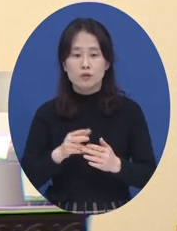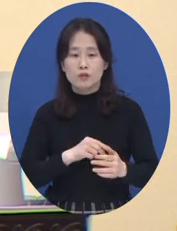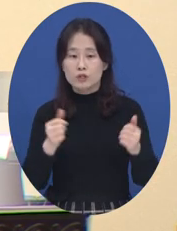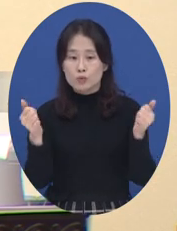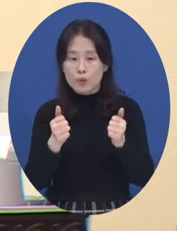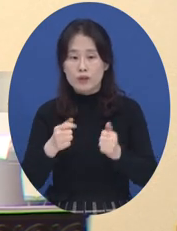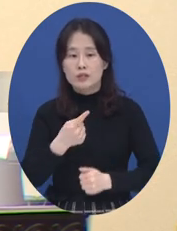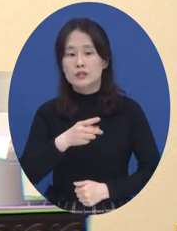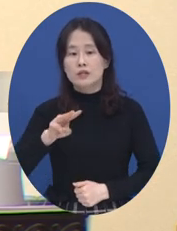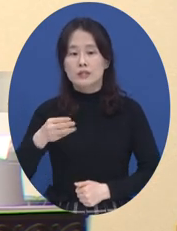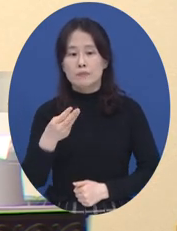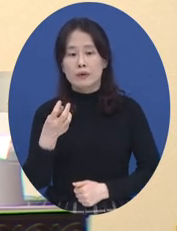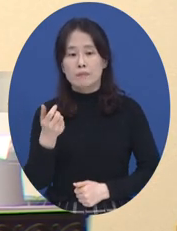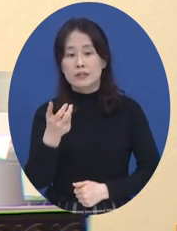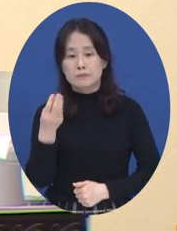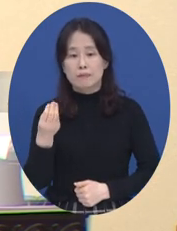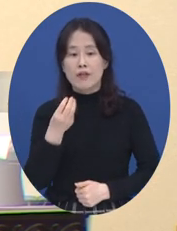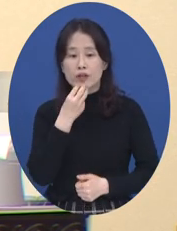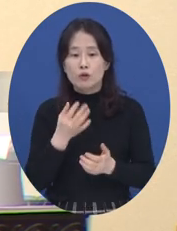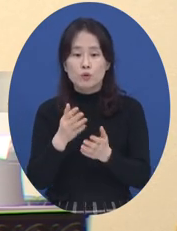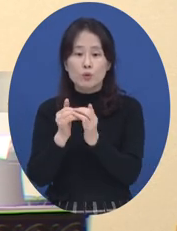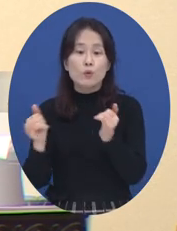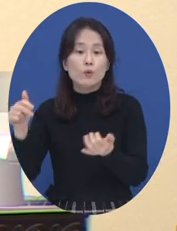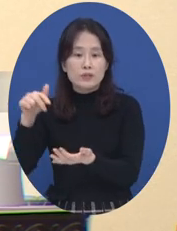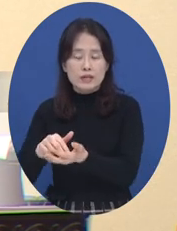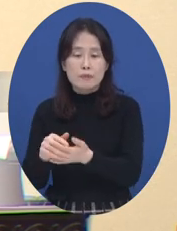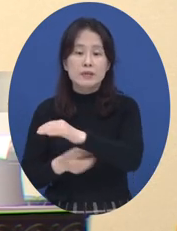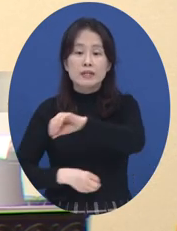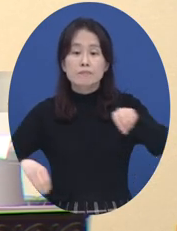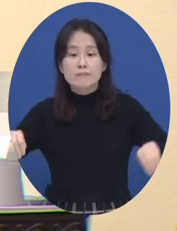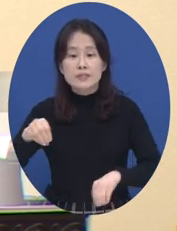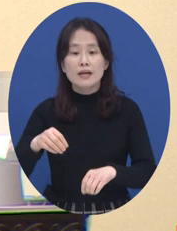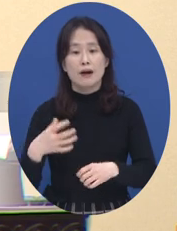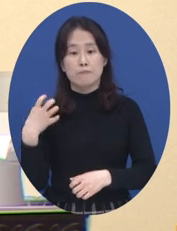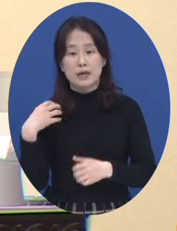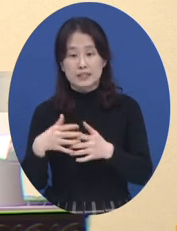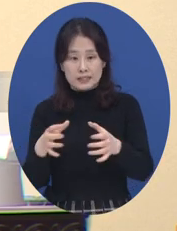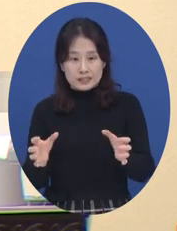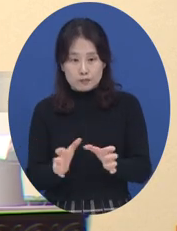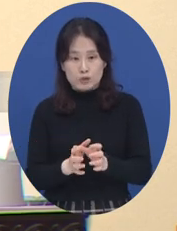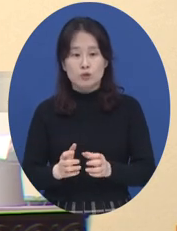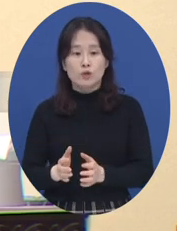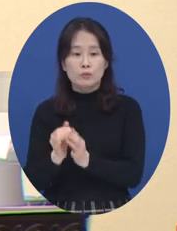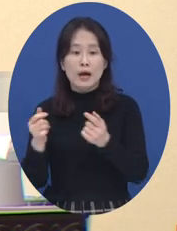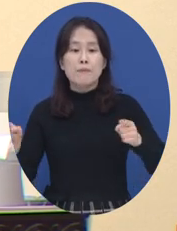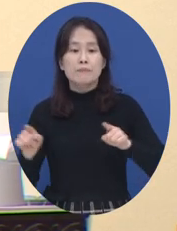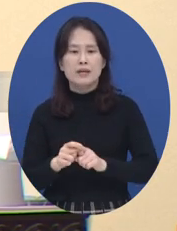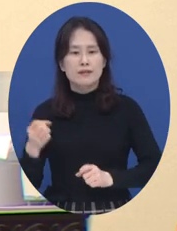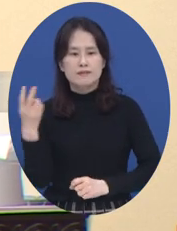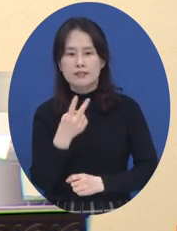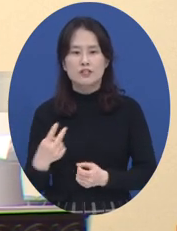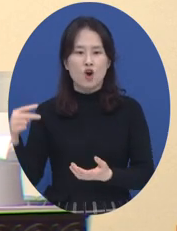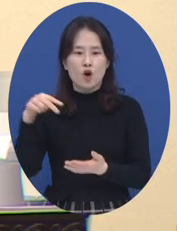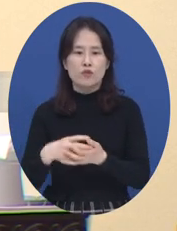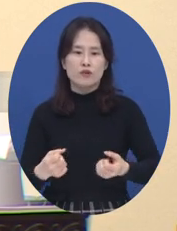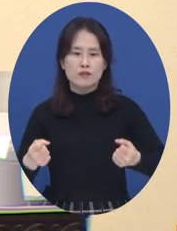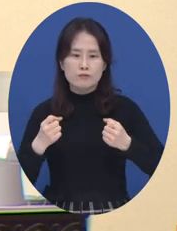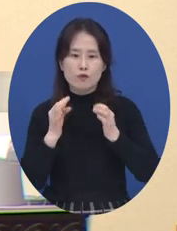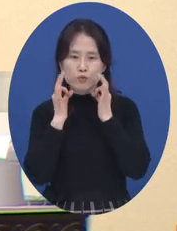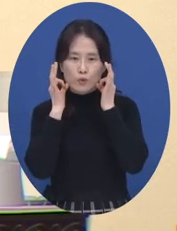경기도의회는 1,380만 경기도민의 대의기관으로서 도민과 함께 다시 일어서